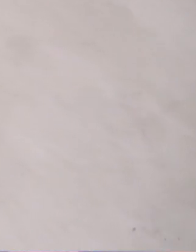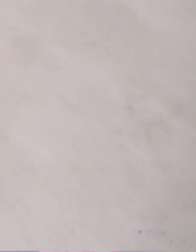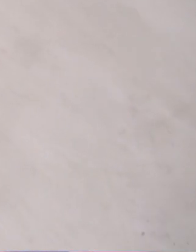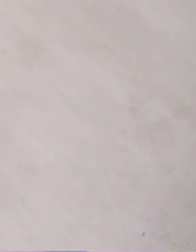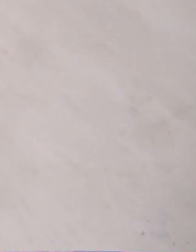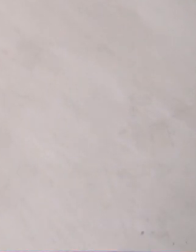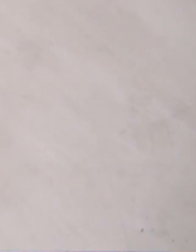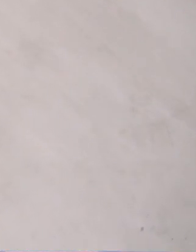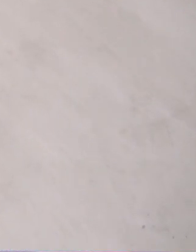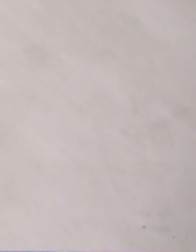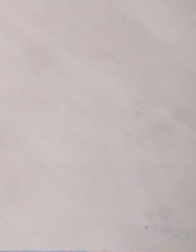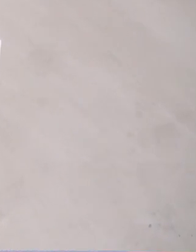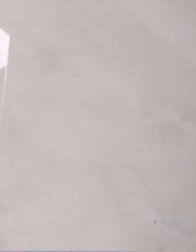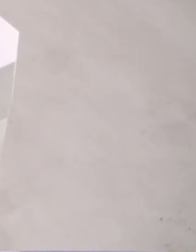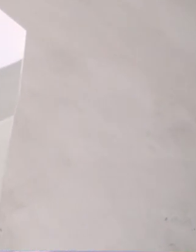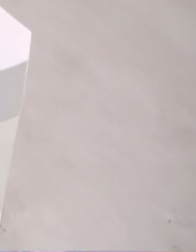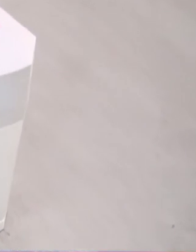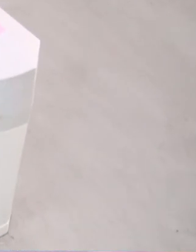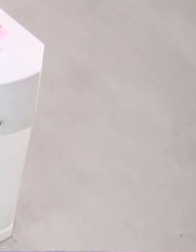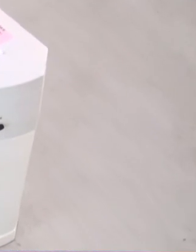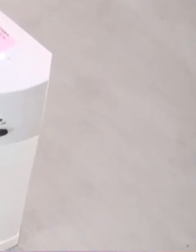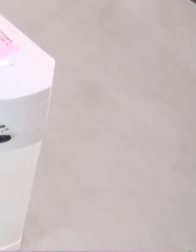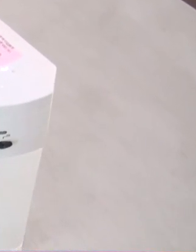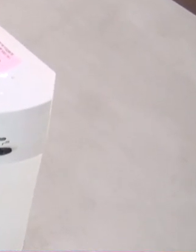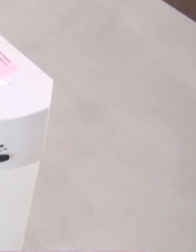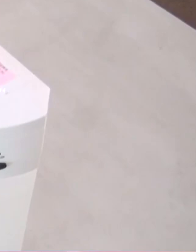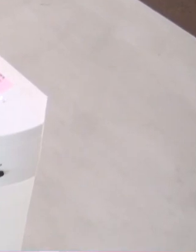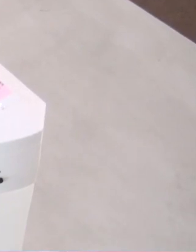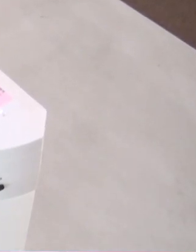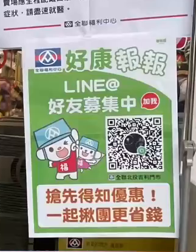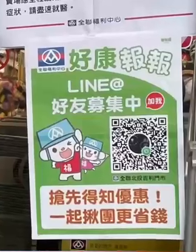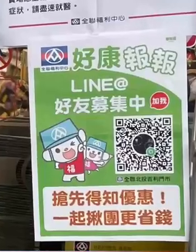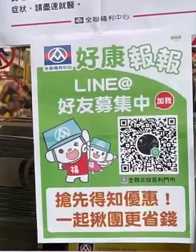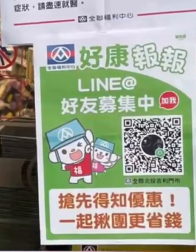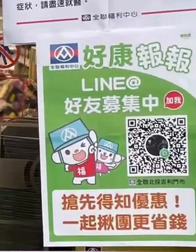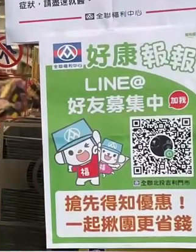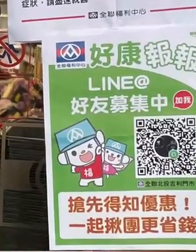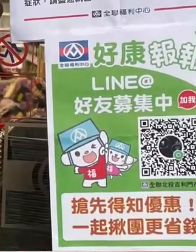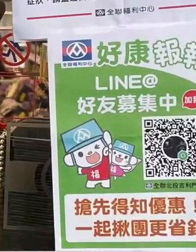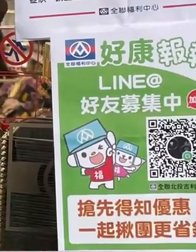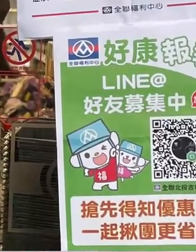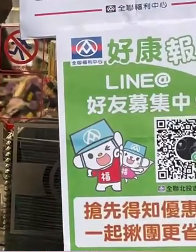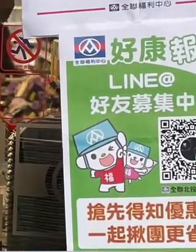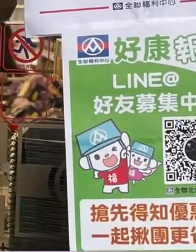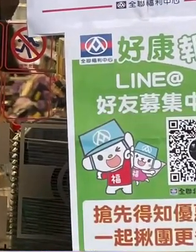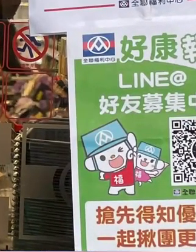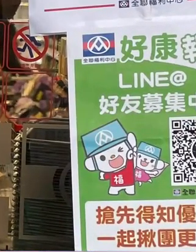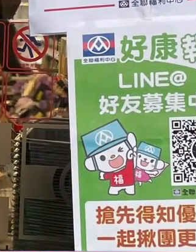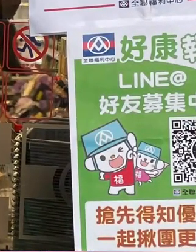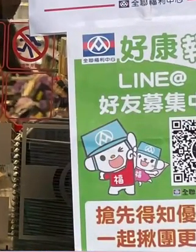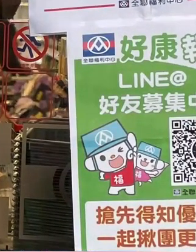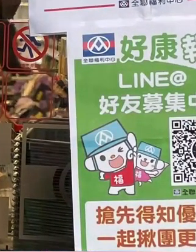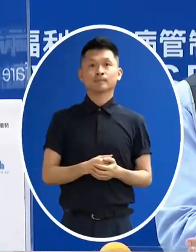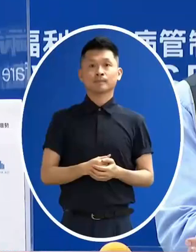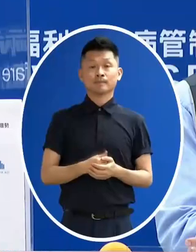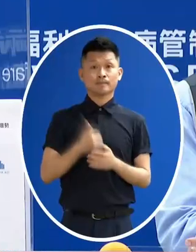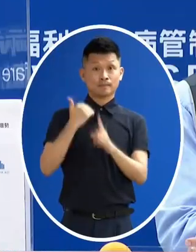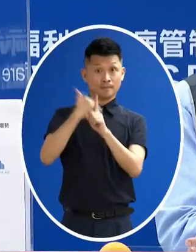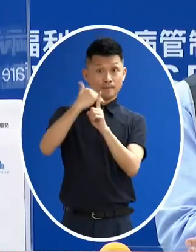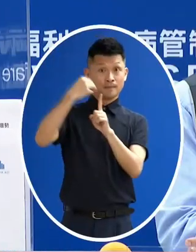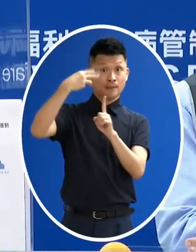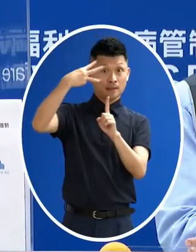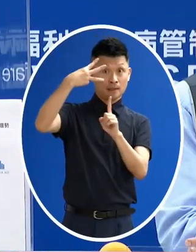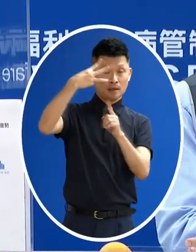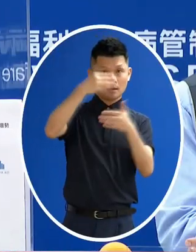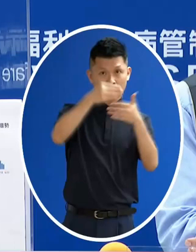它控制住。那目前没有说要往下，因为我们往下在三级的条